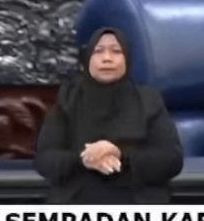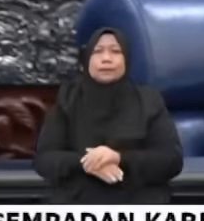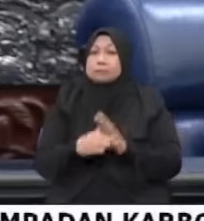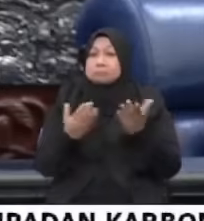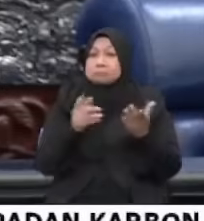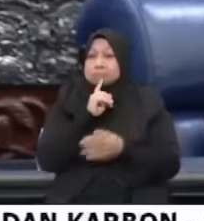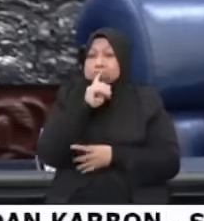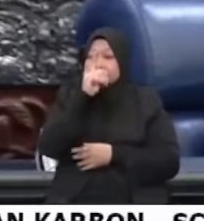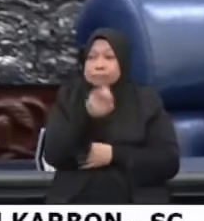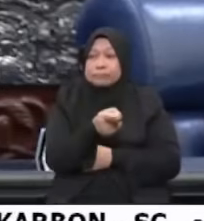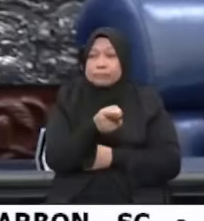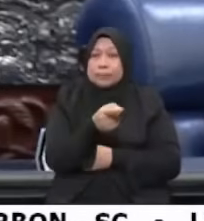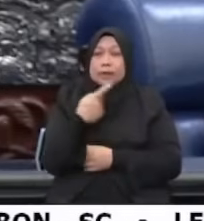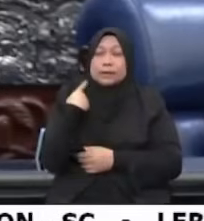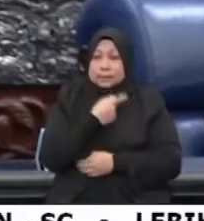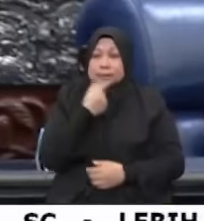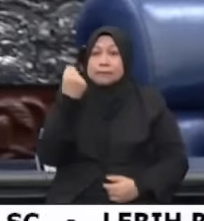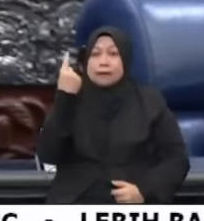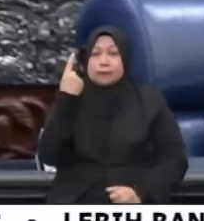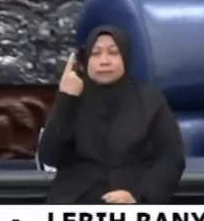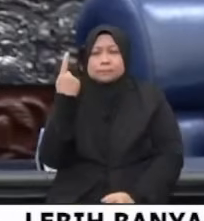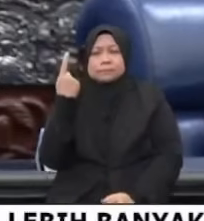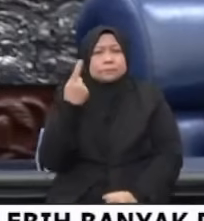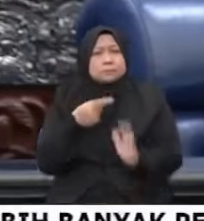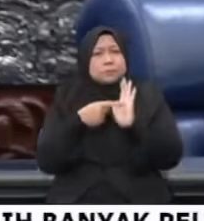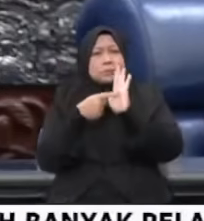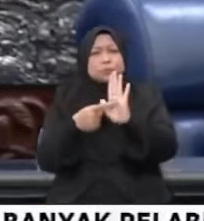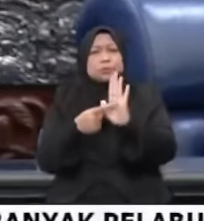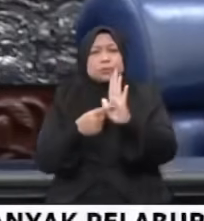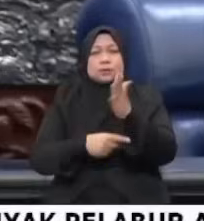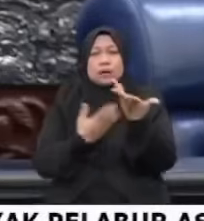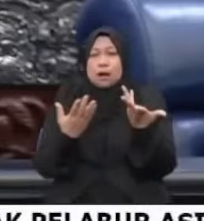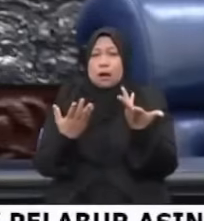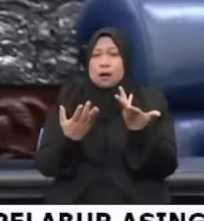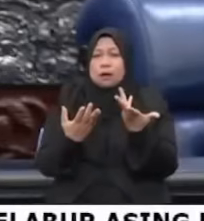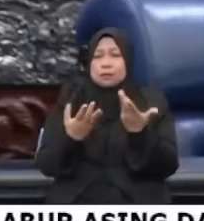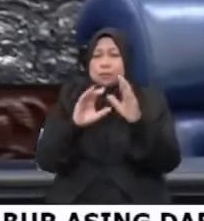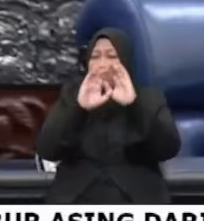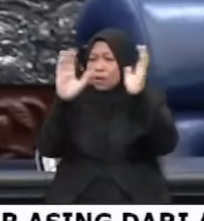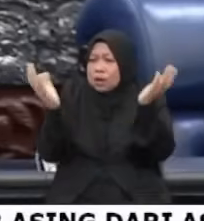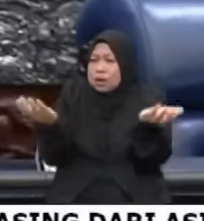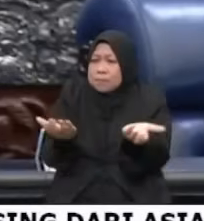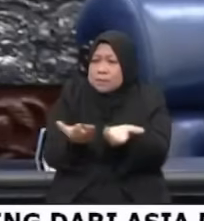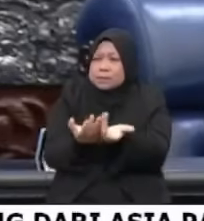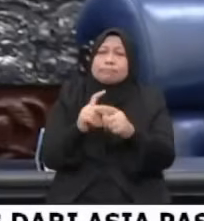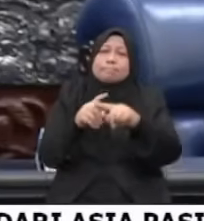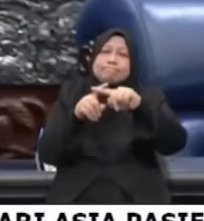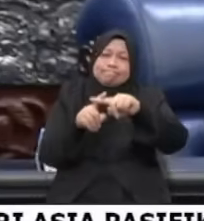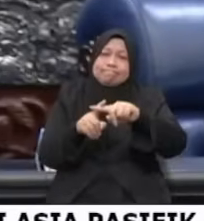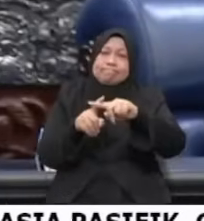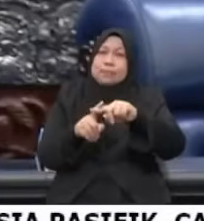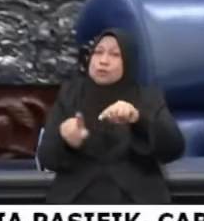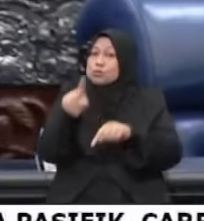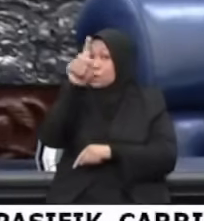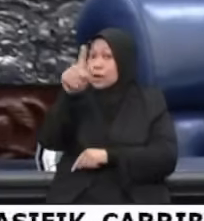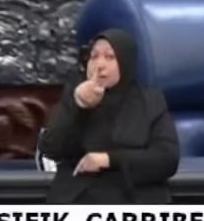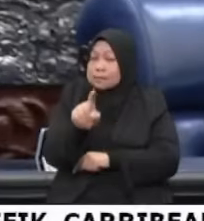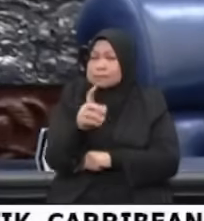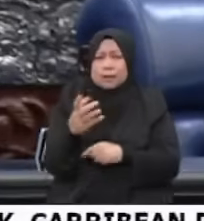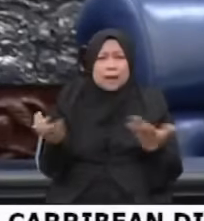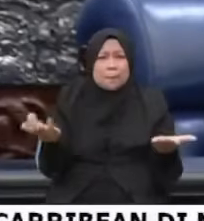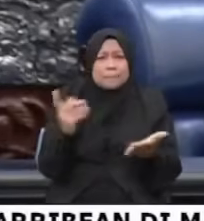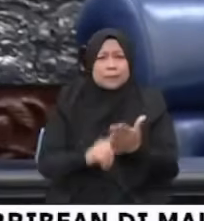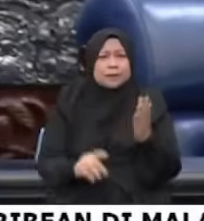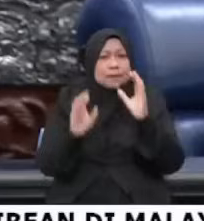ini sebenarnya kita faham mencerminkan prajal State of global demand dengan izin soalannya